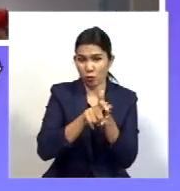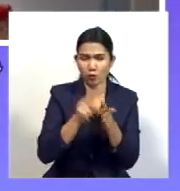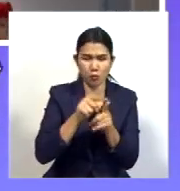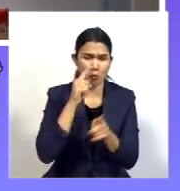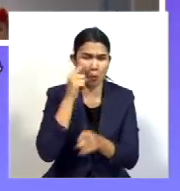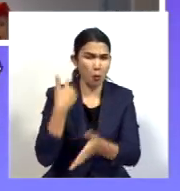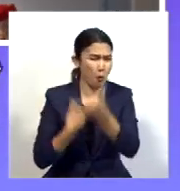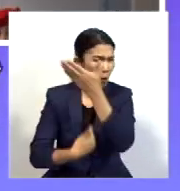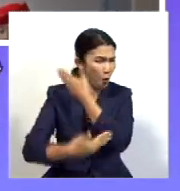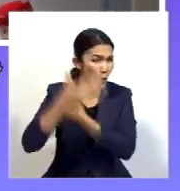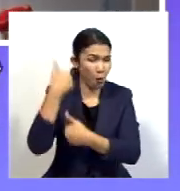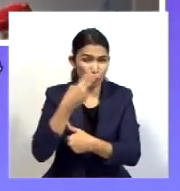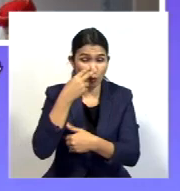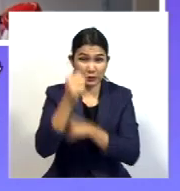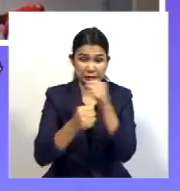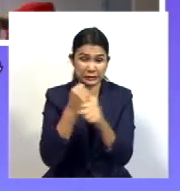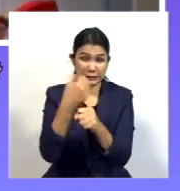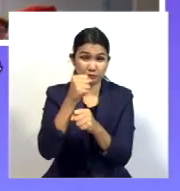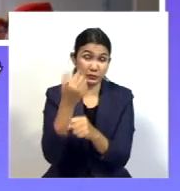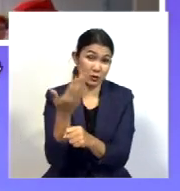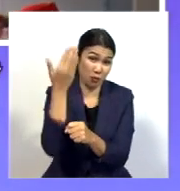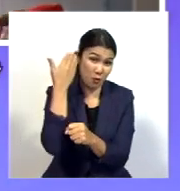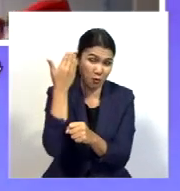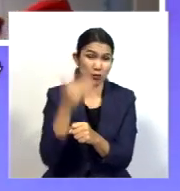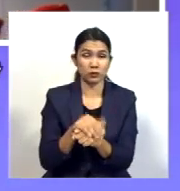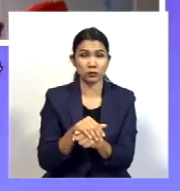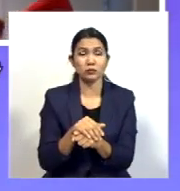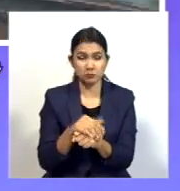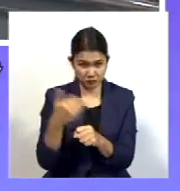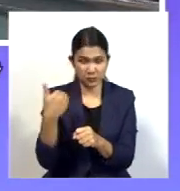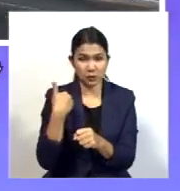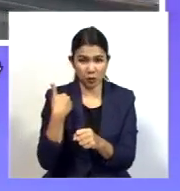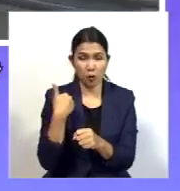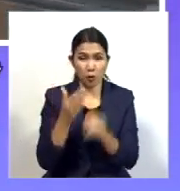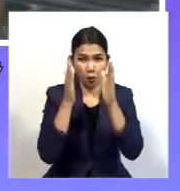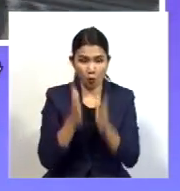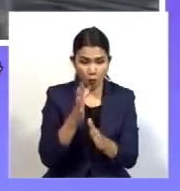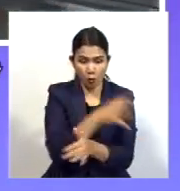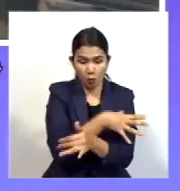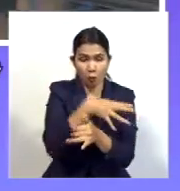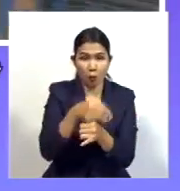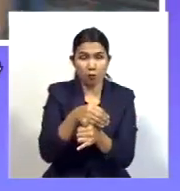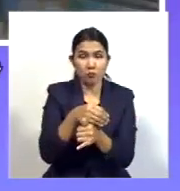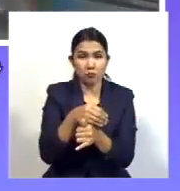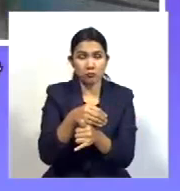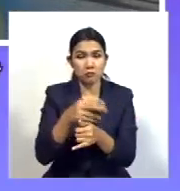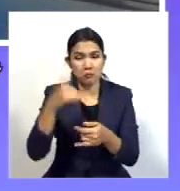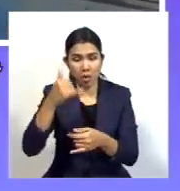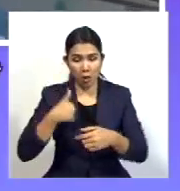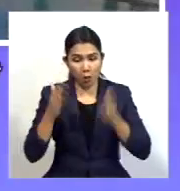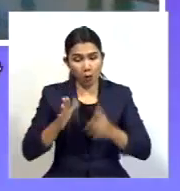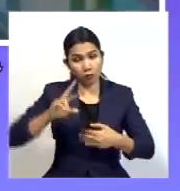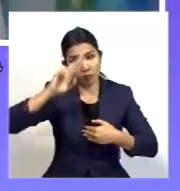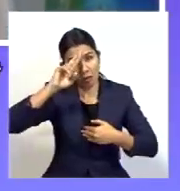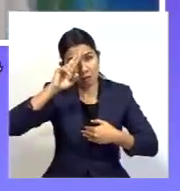สตร์แล้วเมื่อ10กว่าปีที่แล้วนั้นท้ายที่จริงแล้วมีการติดเชื้อในคนแต่ว่าไม่มีอาการหรืออาจจะมีอาการนิดเดียวเท่านั้นเ